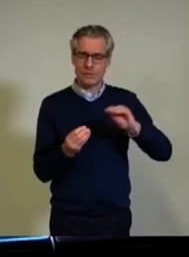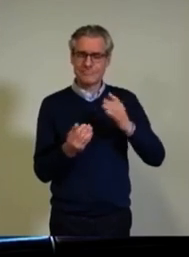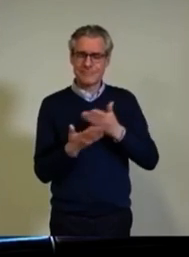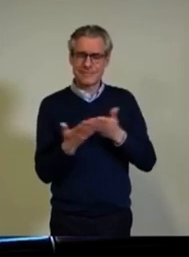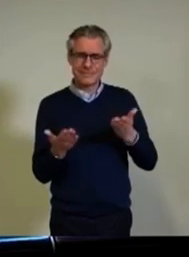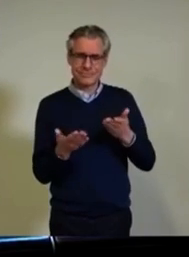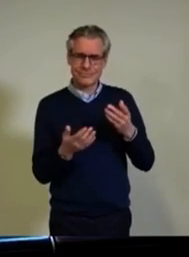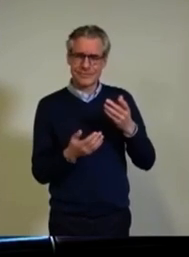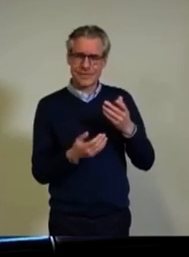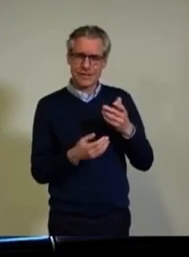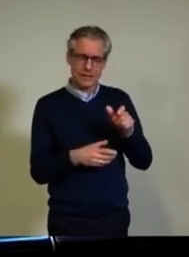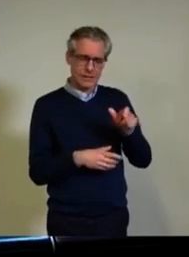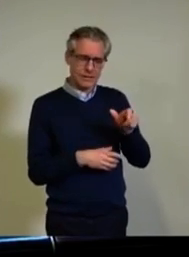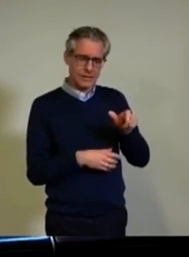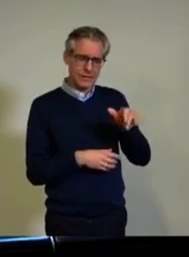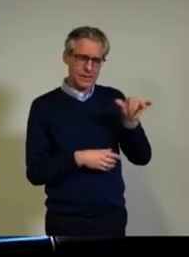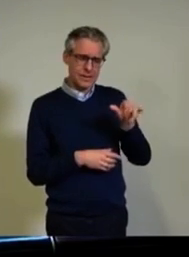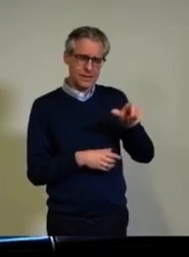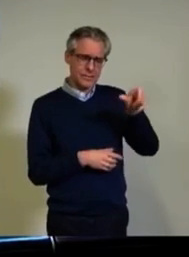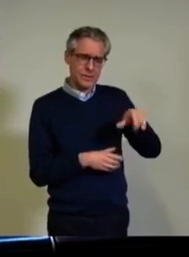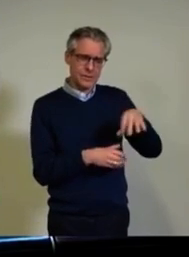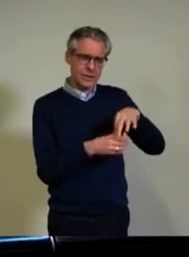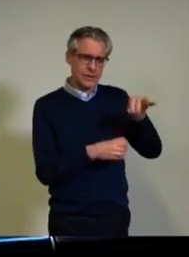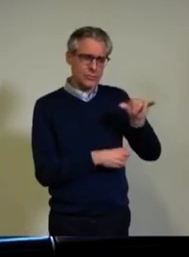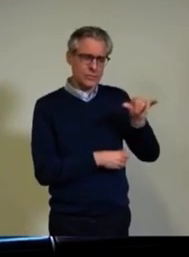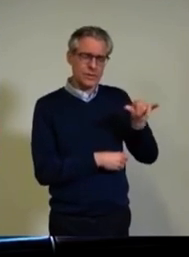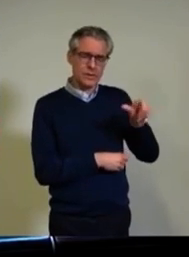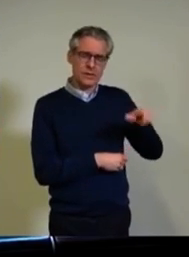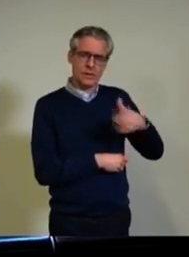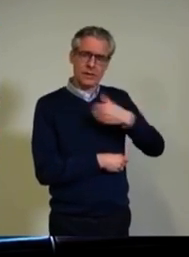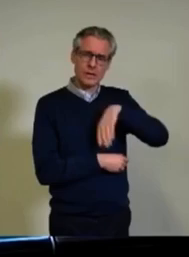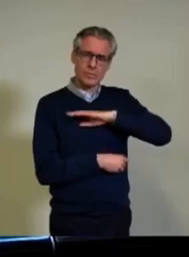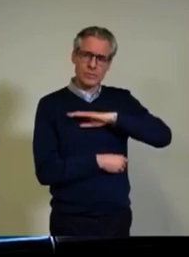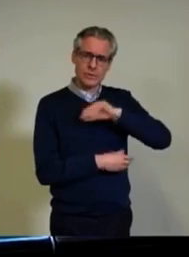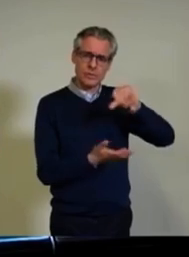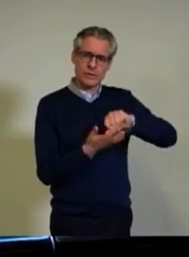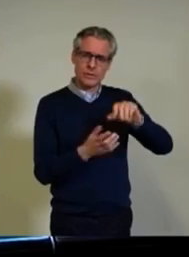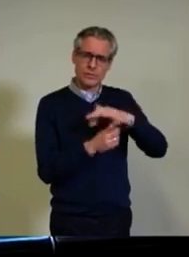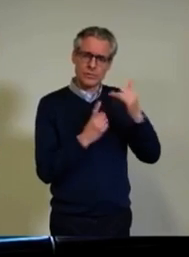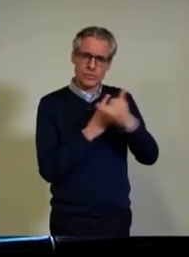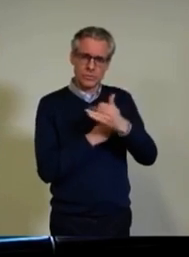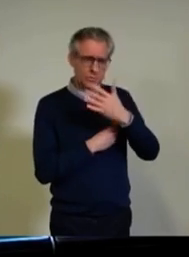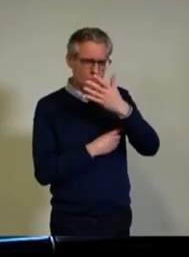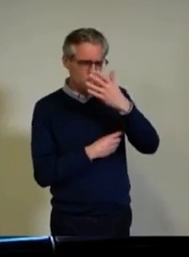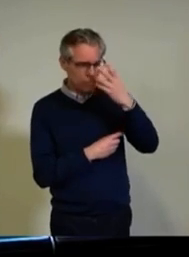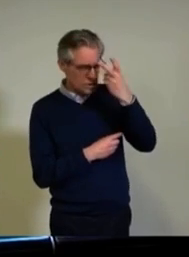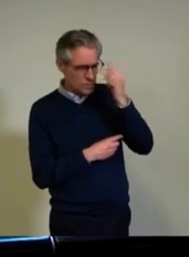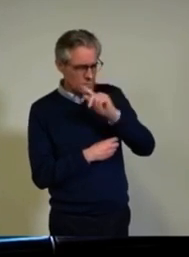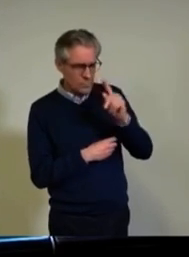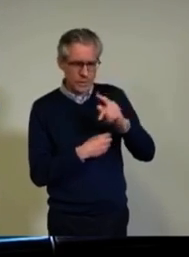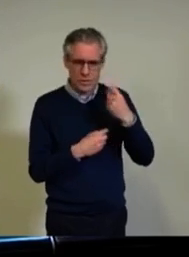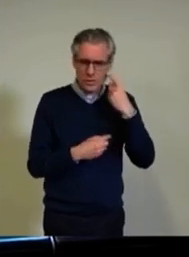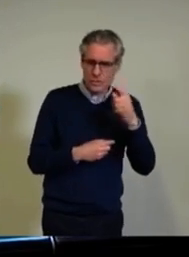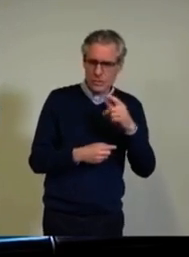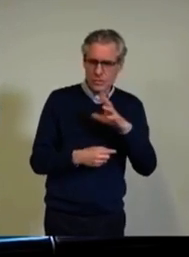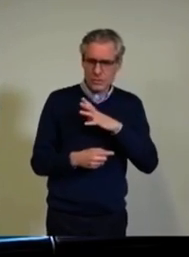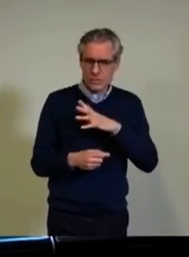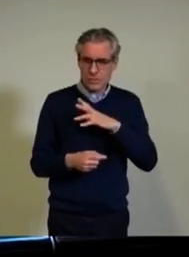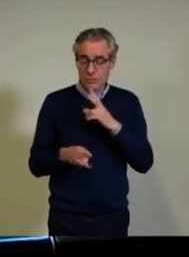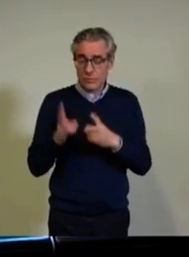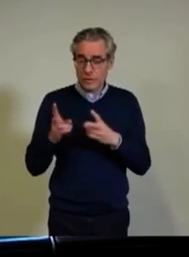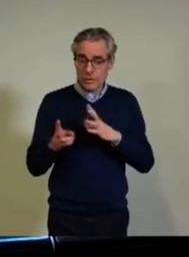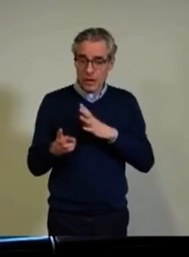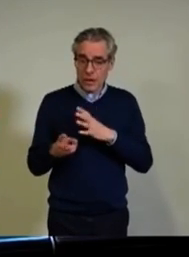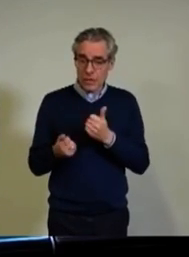quel élu chez vous est en charge des centres sociaux ? Alors, je pense qu'un